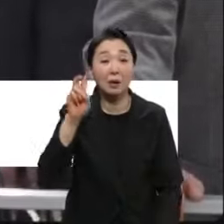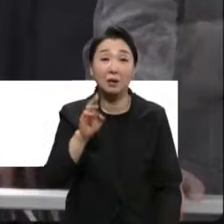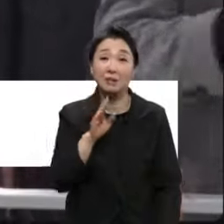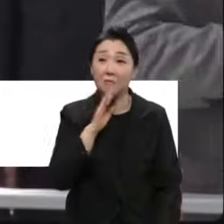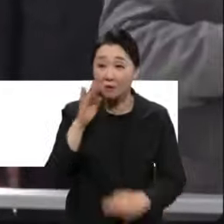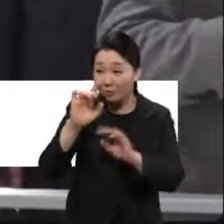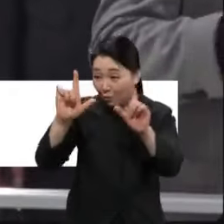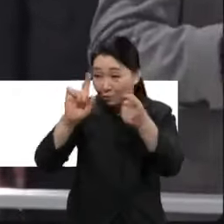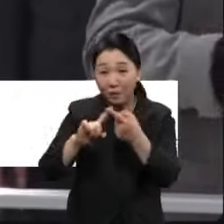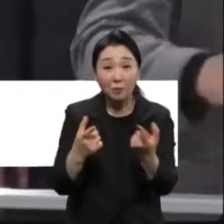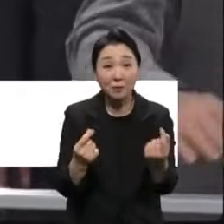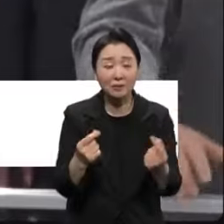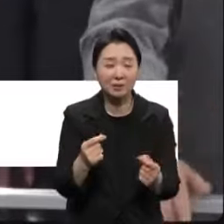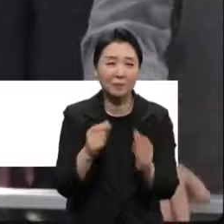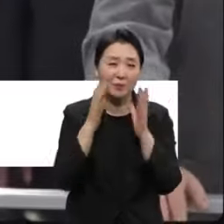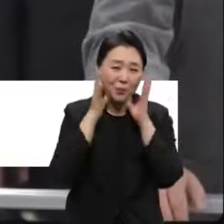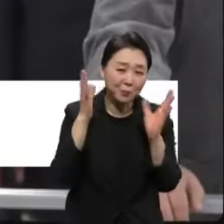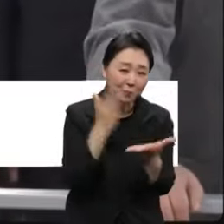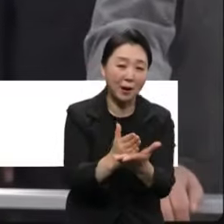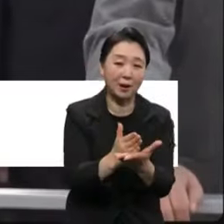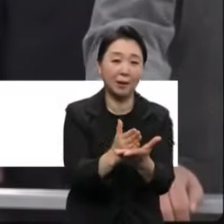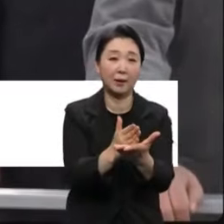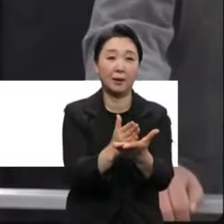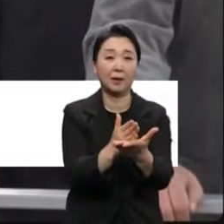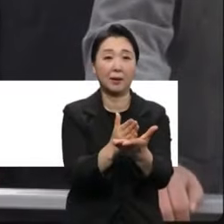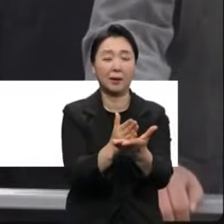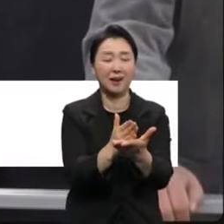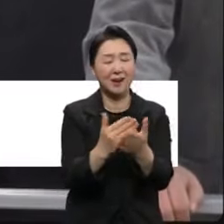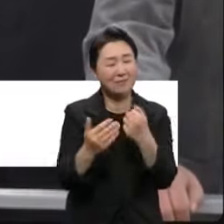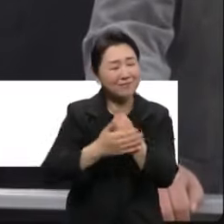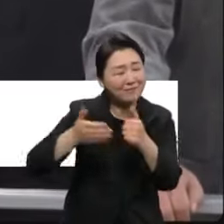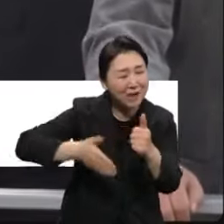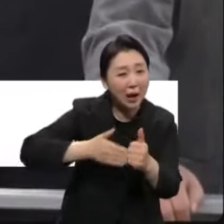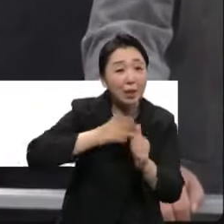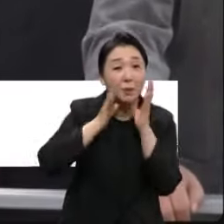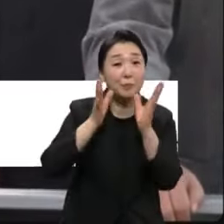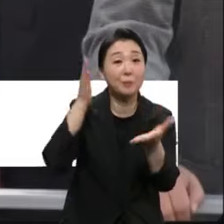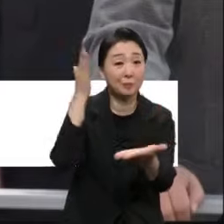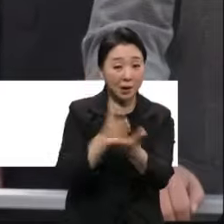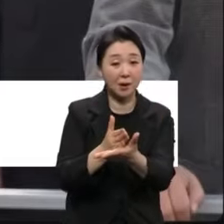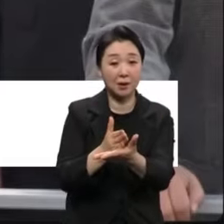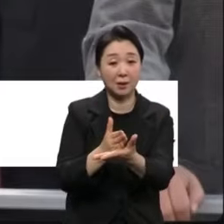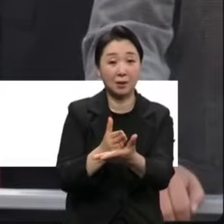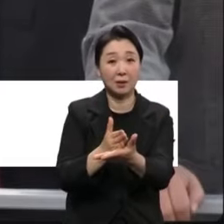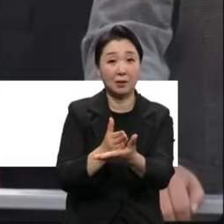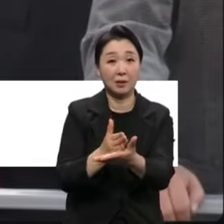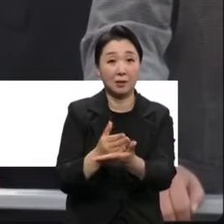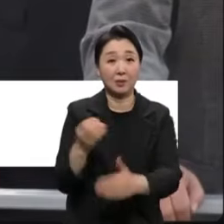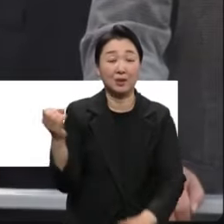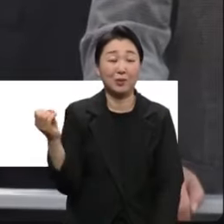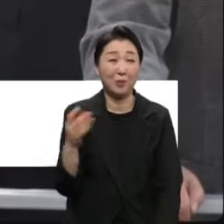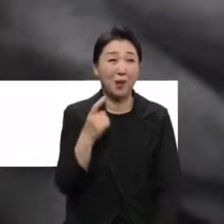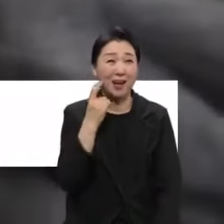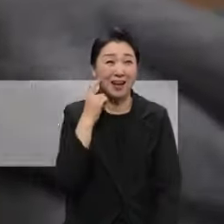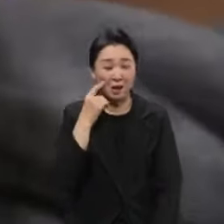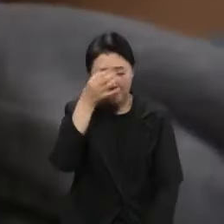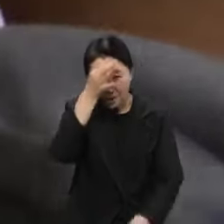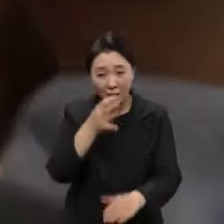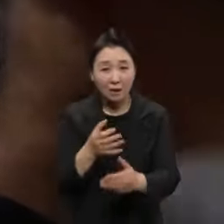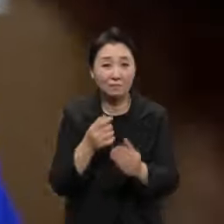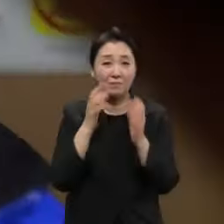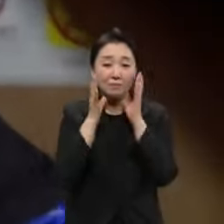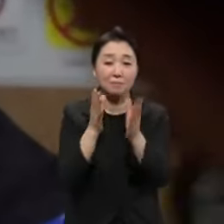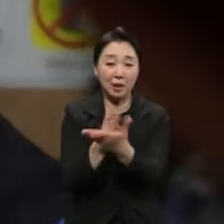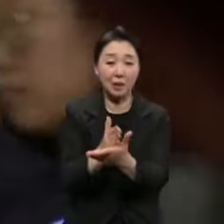있죠. 속지 말자 읍소 작전. 속지 말자 가짜 사과.